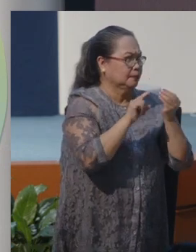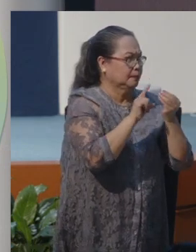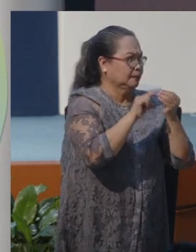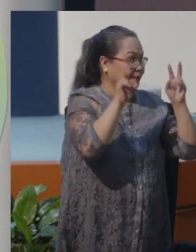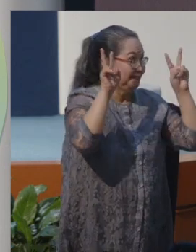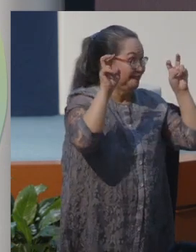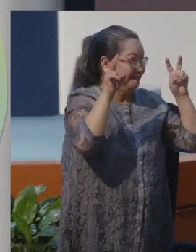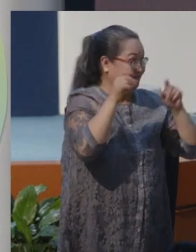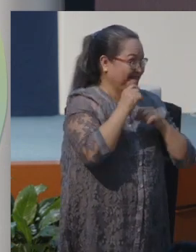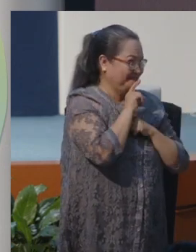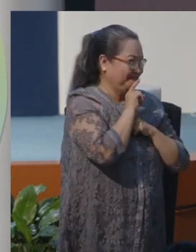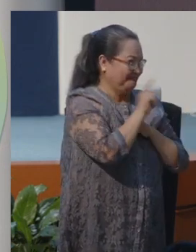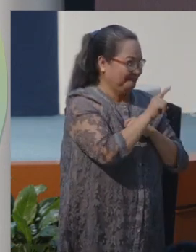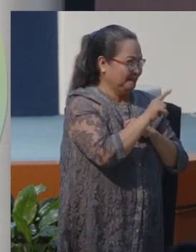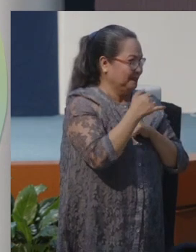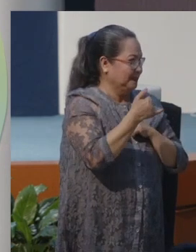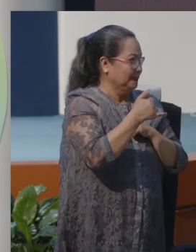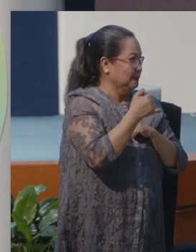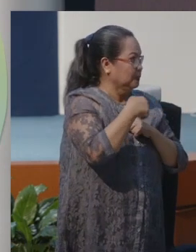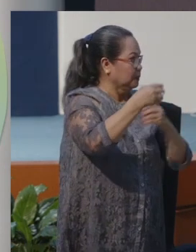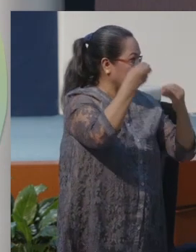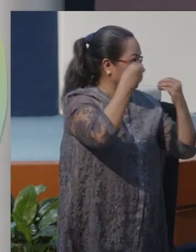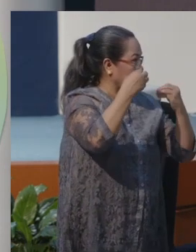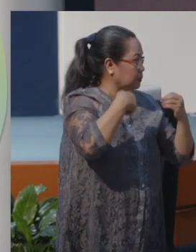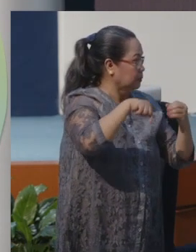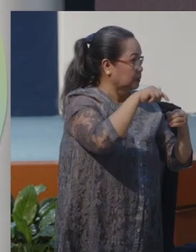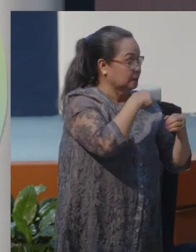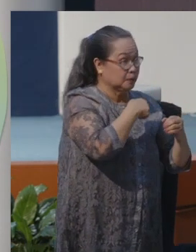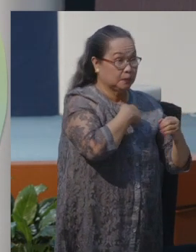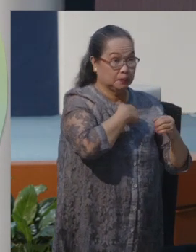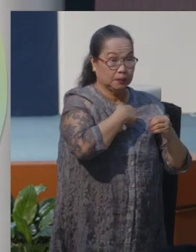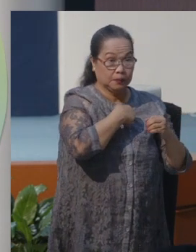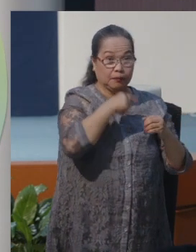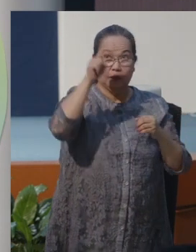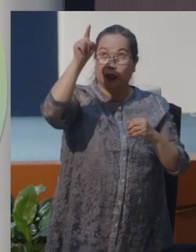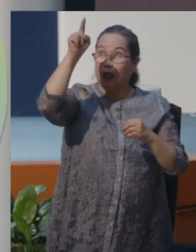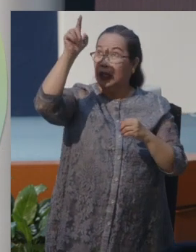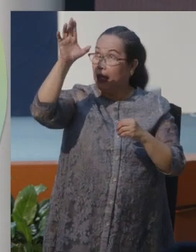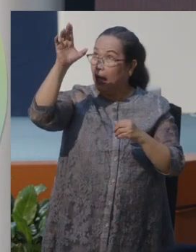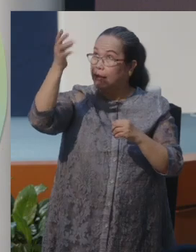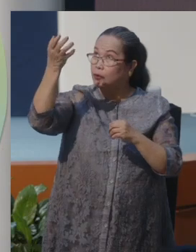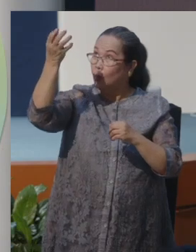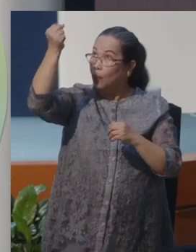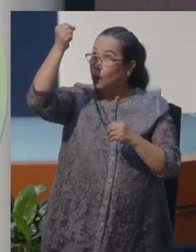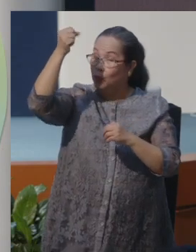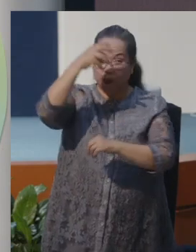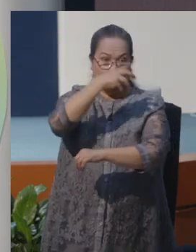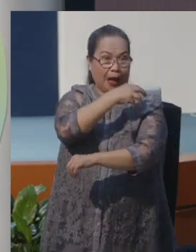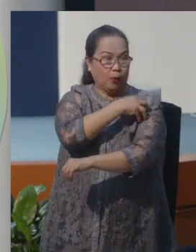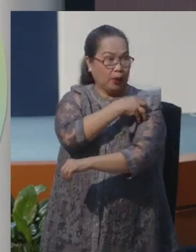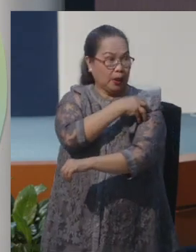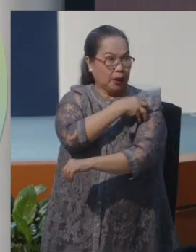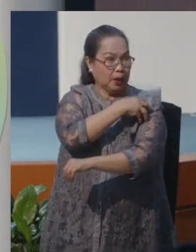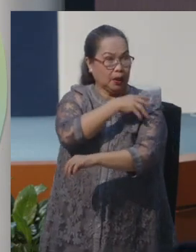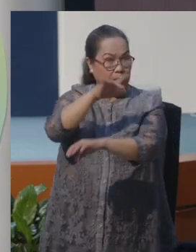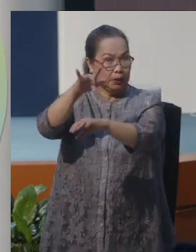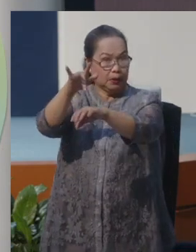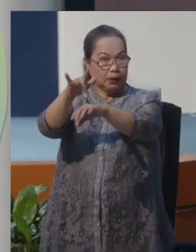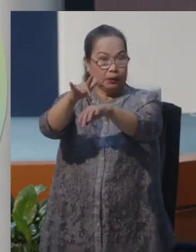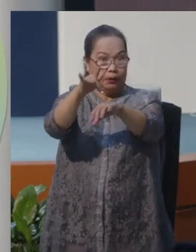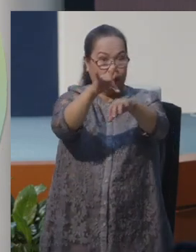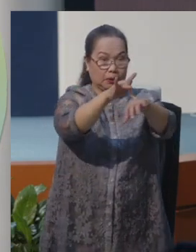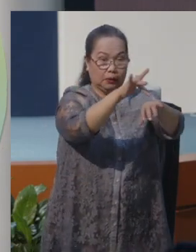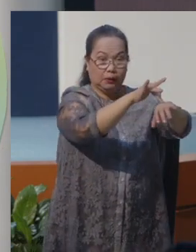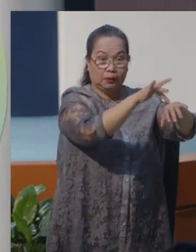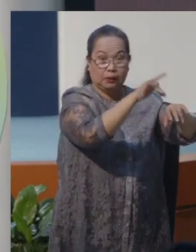ito. At tinuturo din niya na ang supernatural na kapangyarihan na kumikilos sa mga buhay ng mga karaniwang